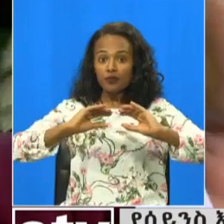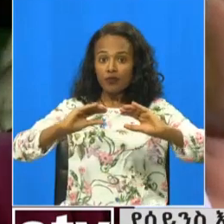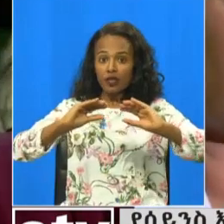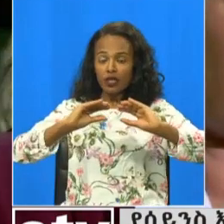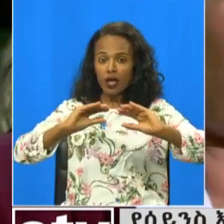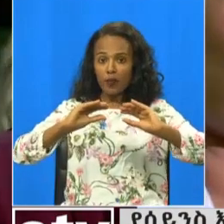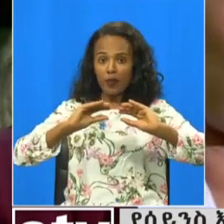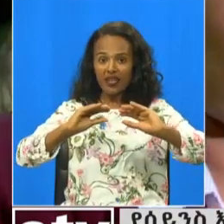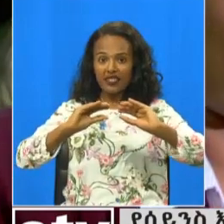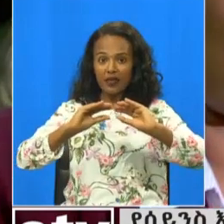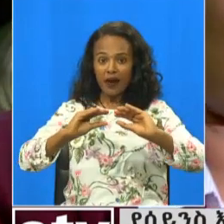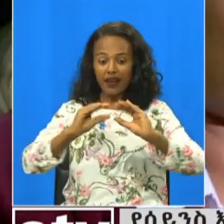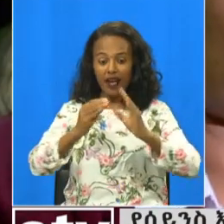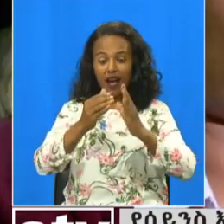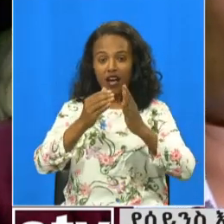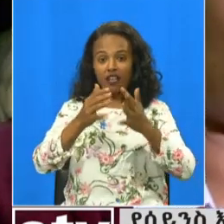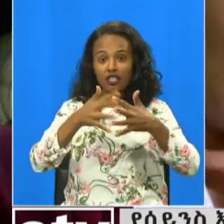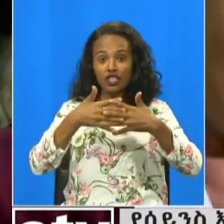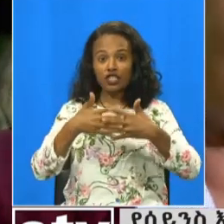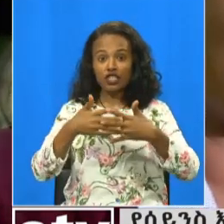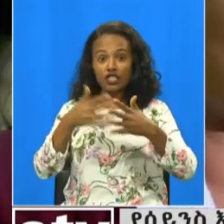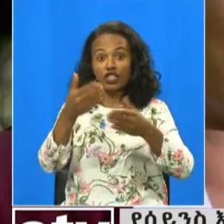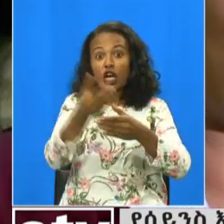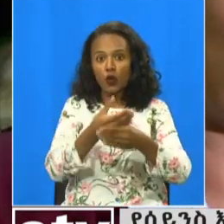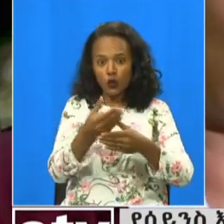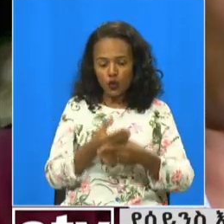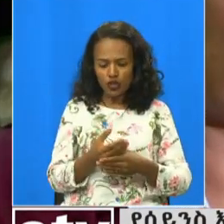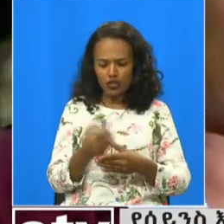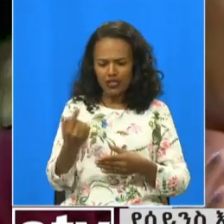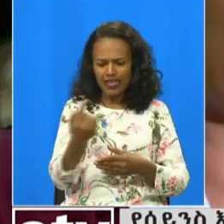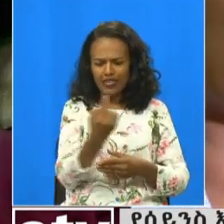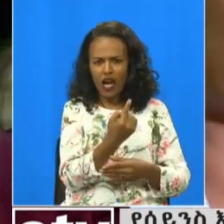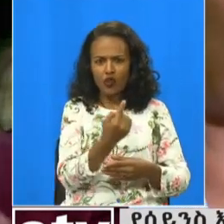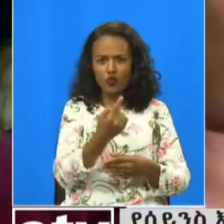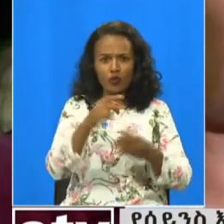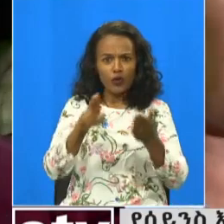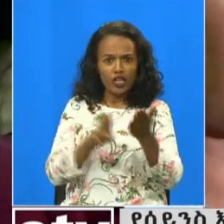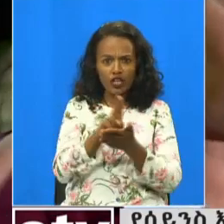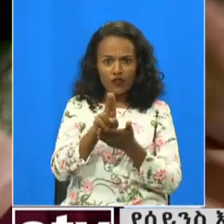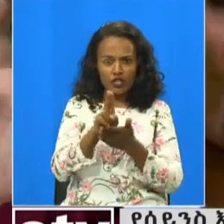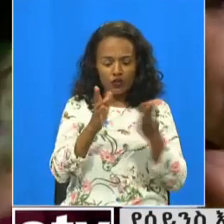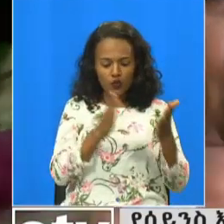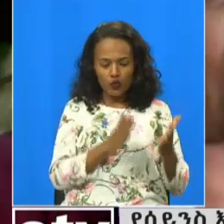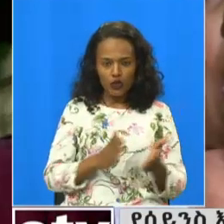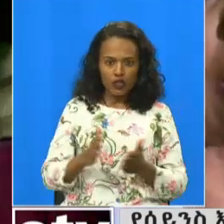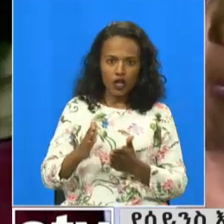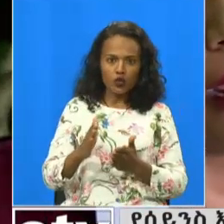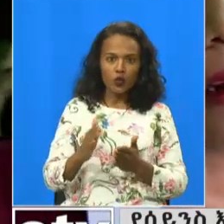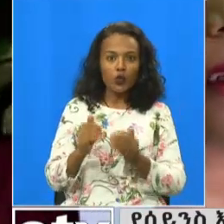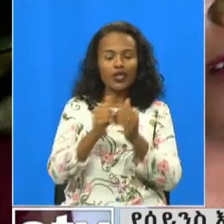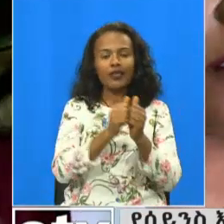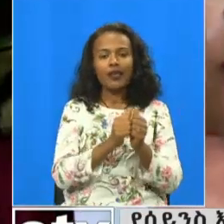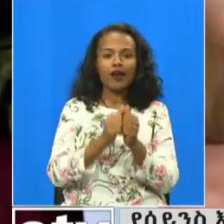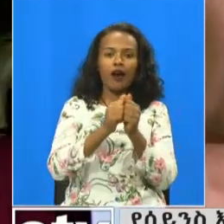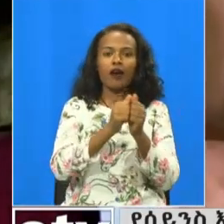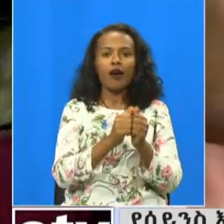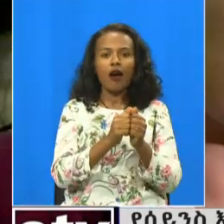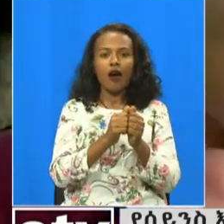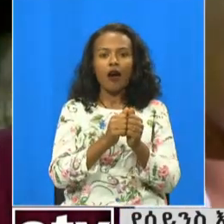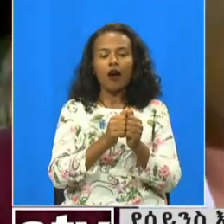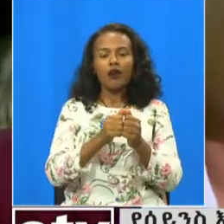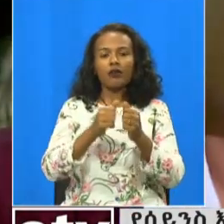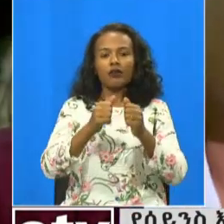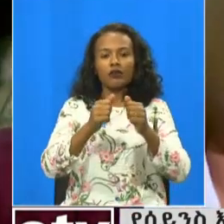የማስተማሪያ ሰነዶችን ለየኮርሱ በየዩኒቨርሲቲው ተዘጋጅቶ የጋራ